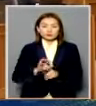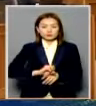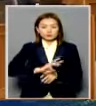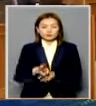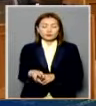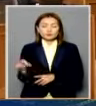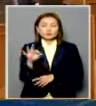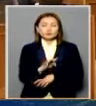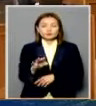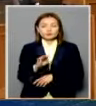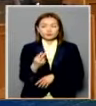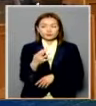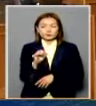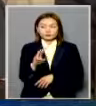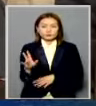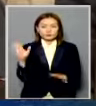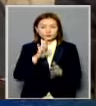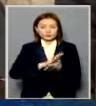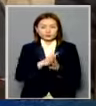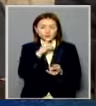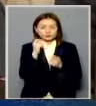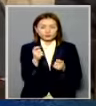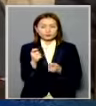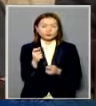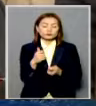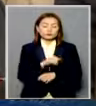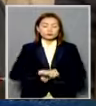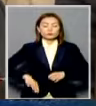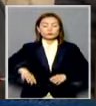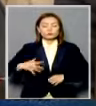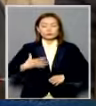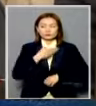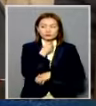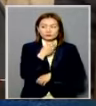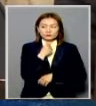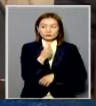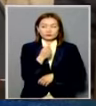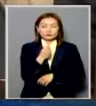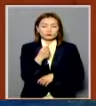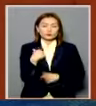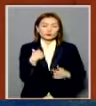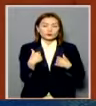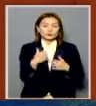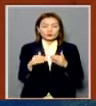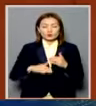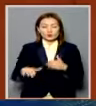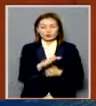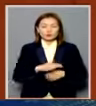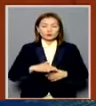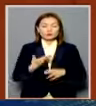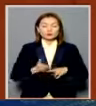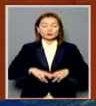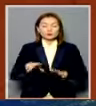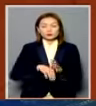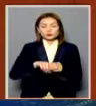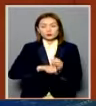обеспечения радиационной и экологической безопасности на территории бывшего Семипалатинского испытательного полигона и прилегающих к